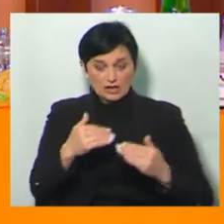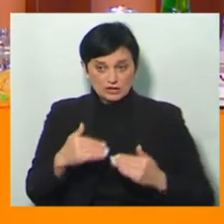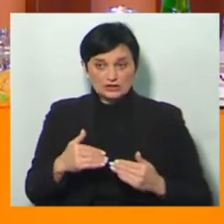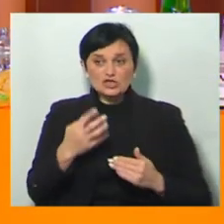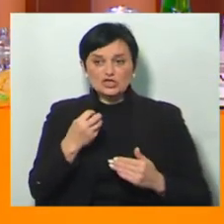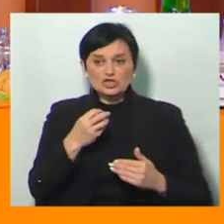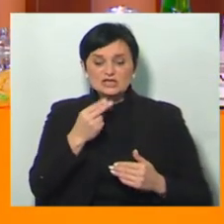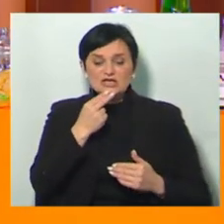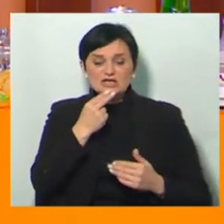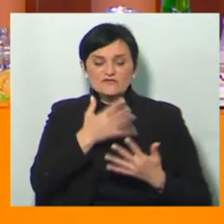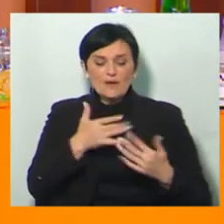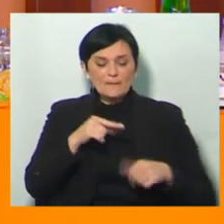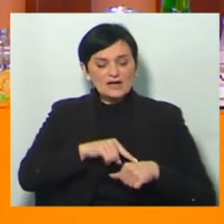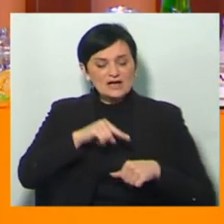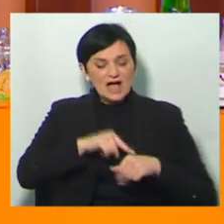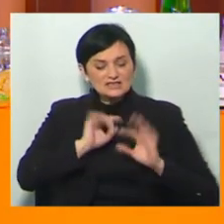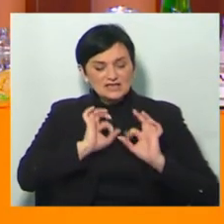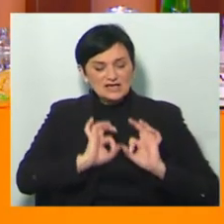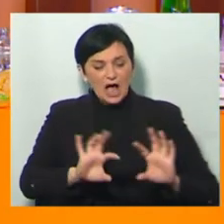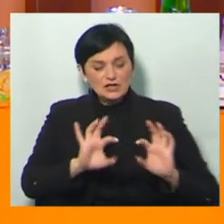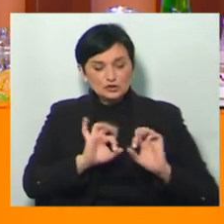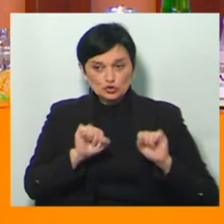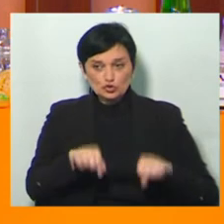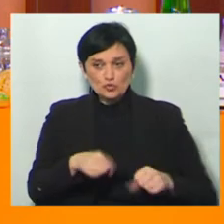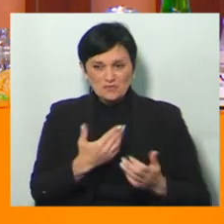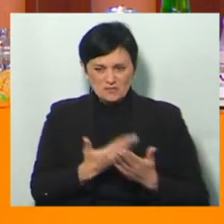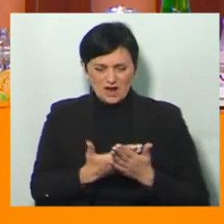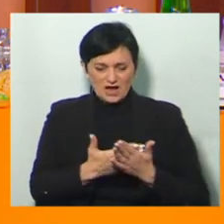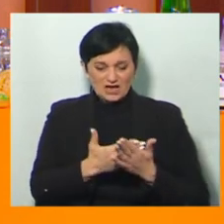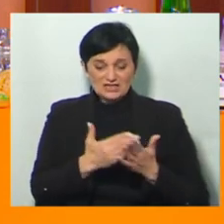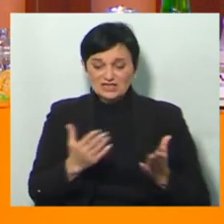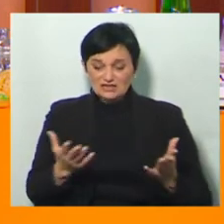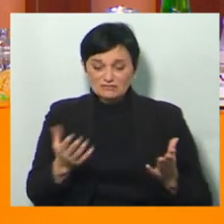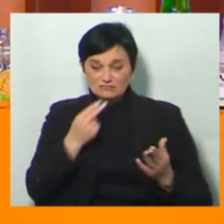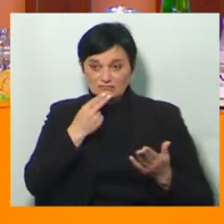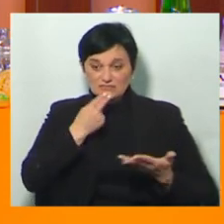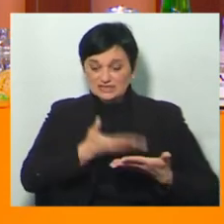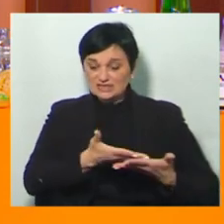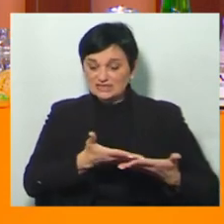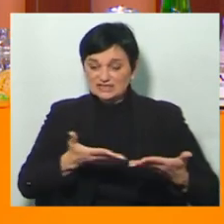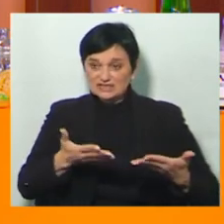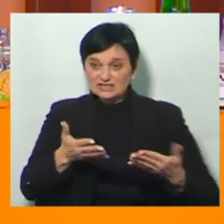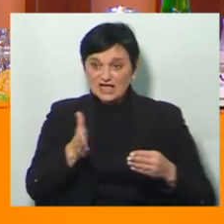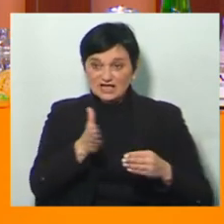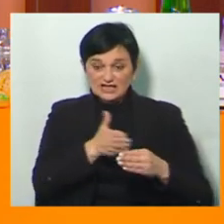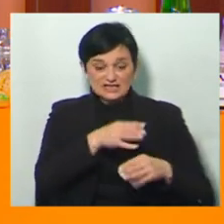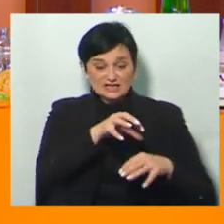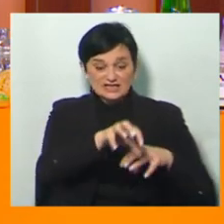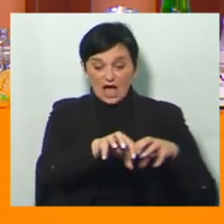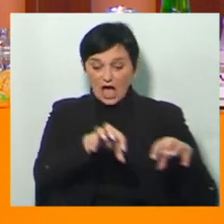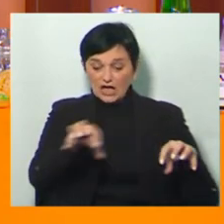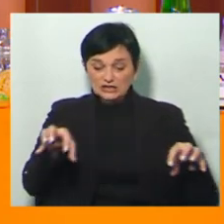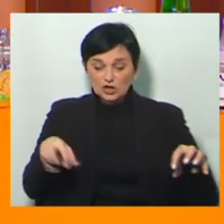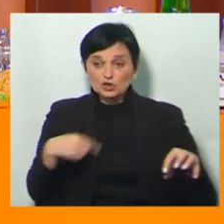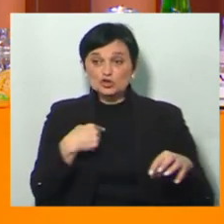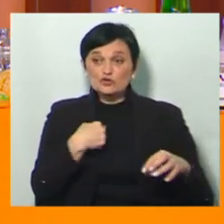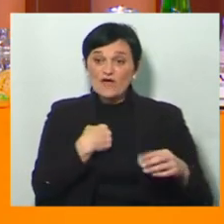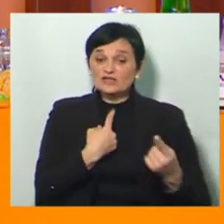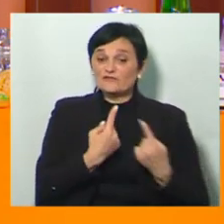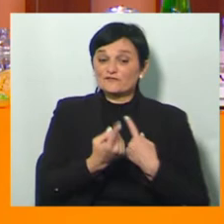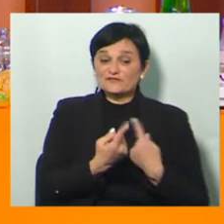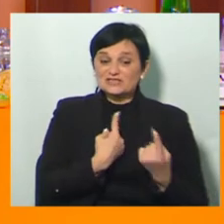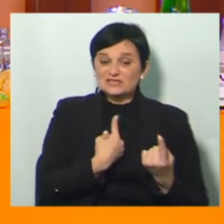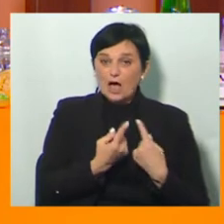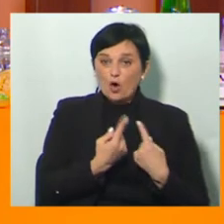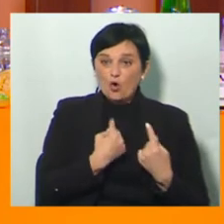ასოცირებული განცდების გაზიარების შესაძლებლობა, თუნდაც საერთო ტრაპეზის დროს დანაწევრებული კვება, იმიტომ რომ ჩვენ თან საუბრობთ,